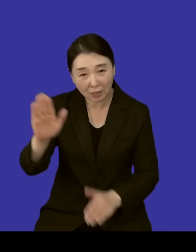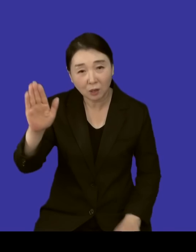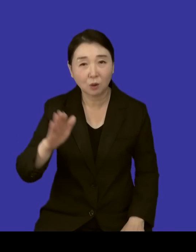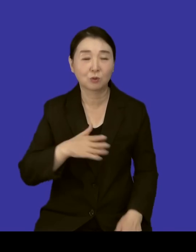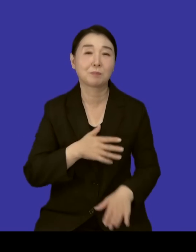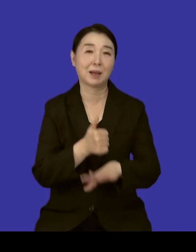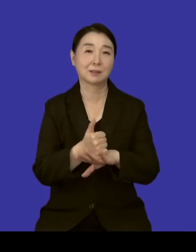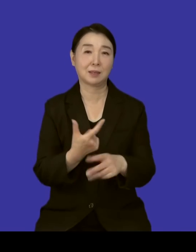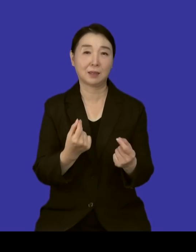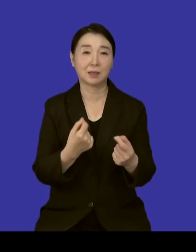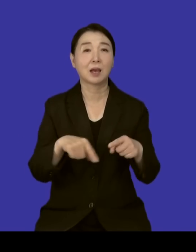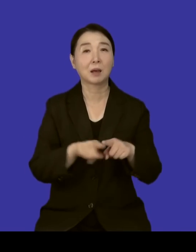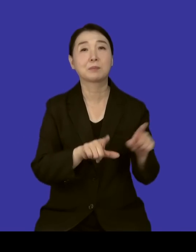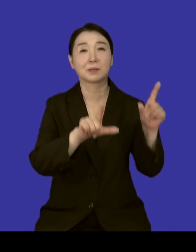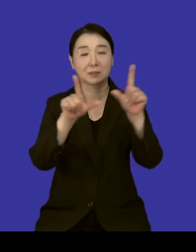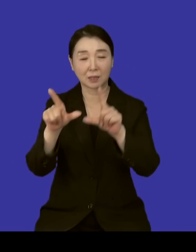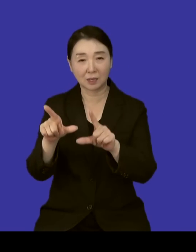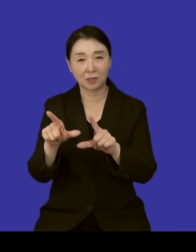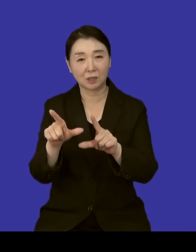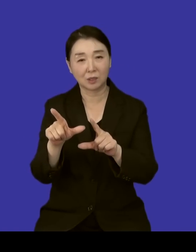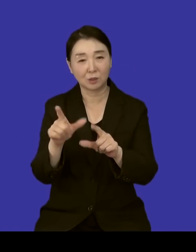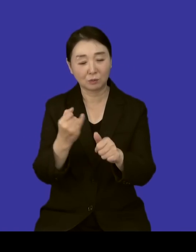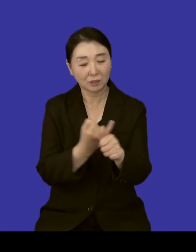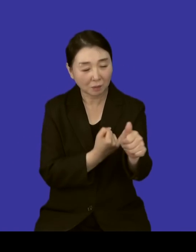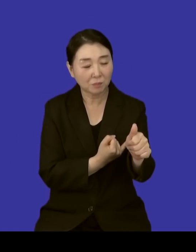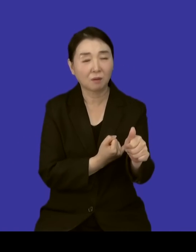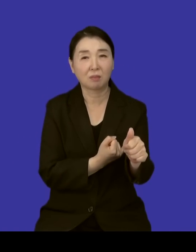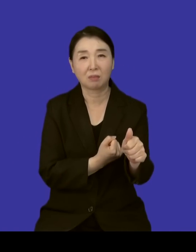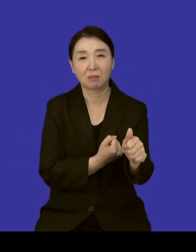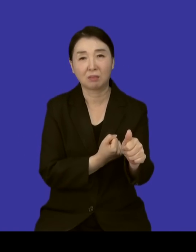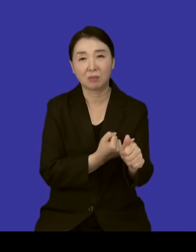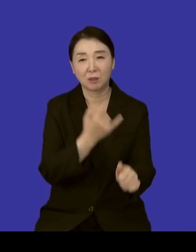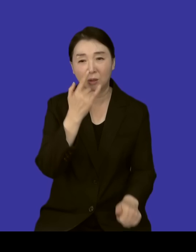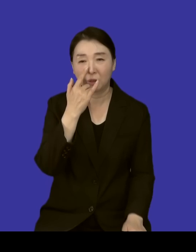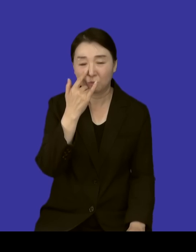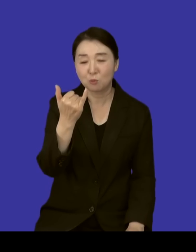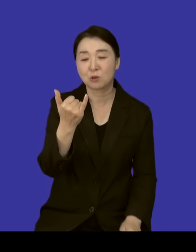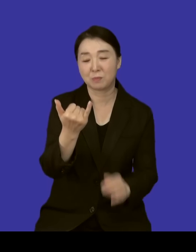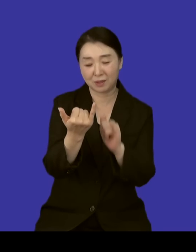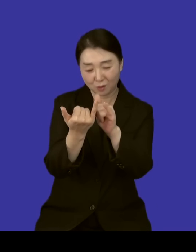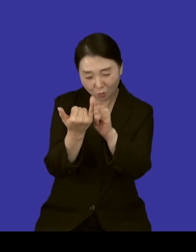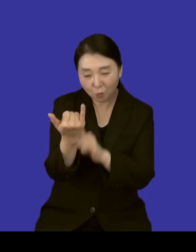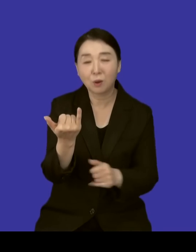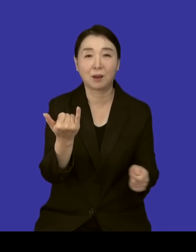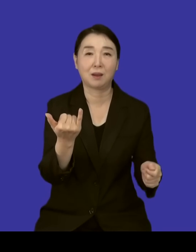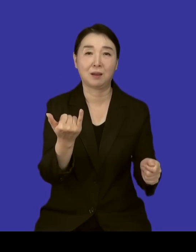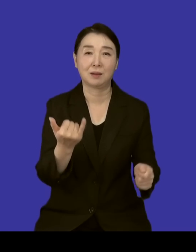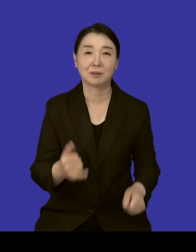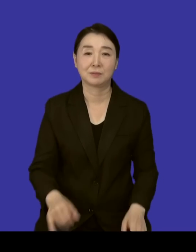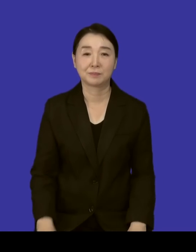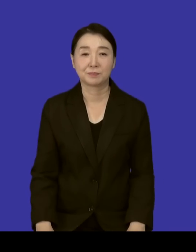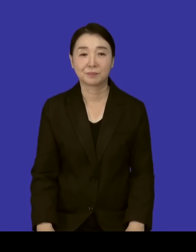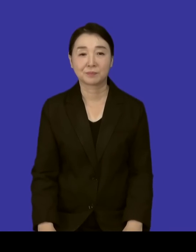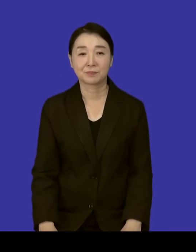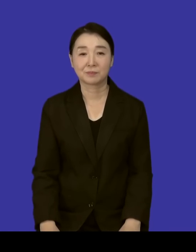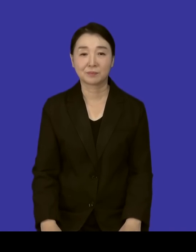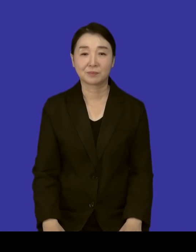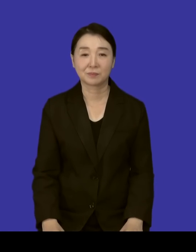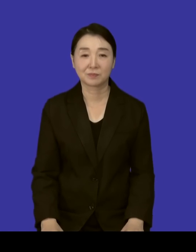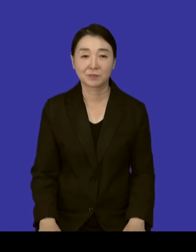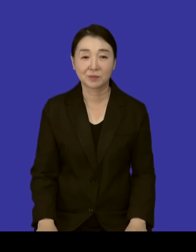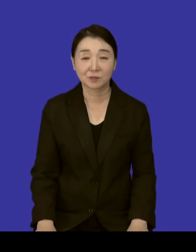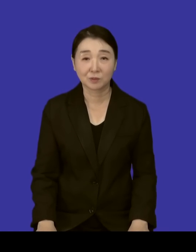뻘인데 그래서 우리 같이 남편 사셨구나. 아주 효자니까. 효자야. 예. 그런데 우리 예. 시어머니는 독자 집에 와서 아들